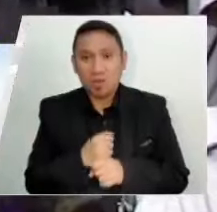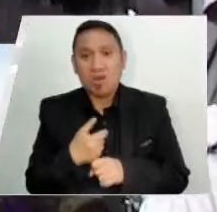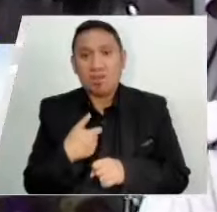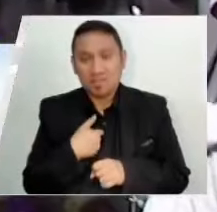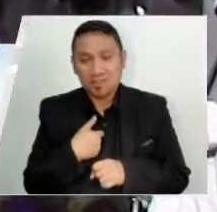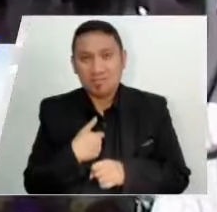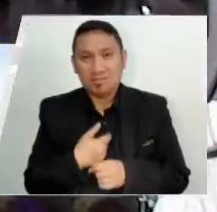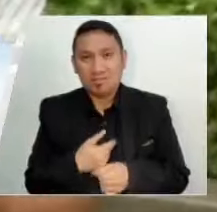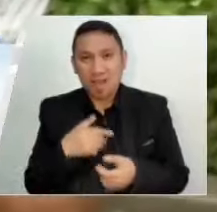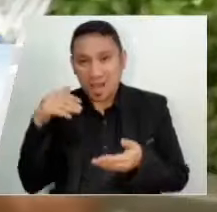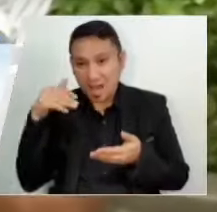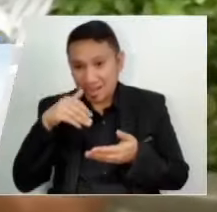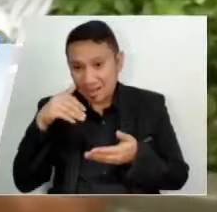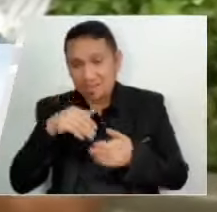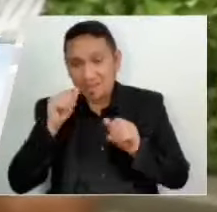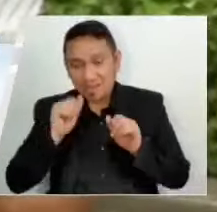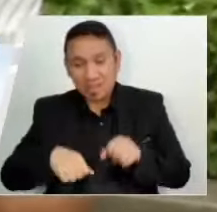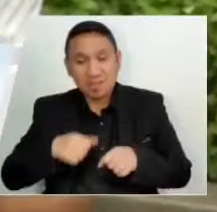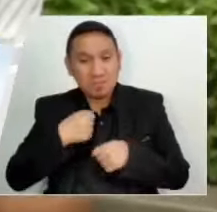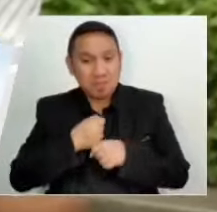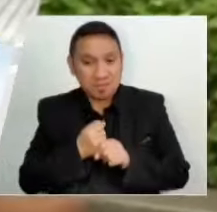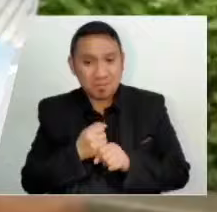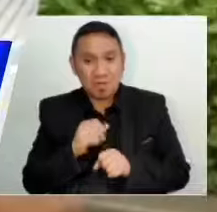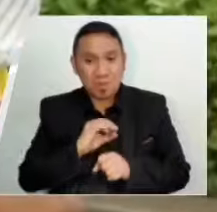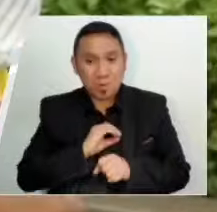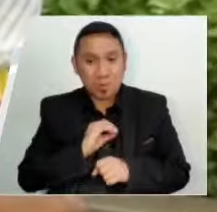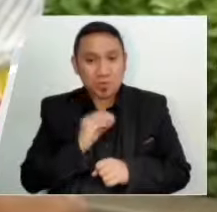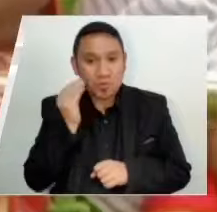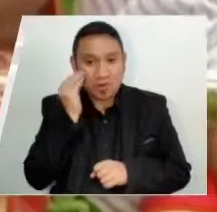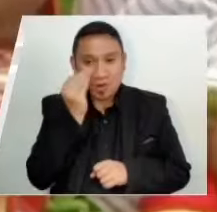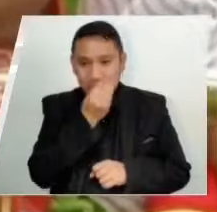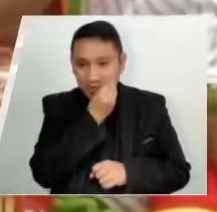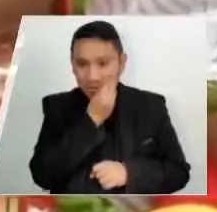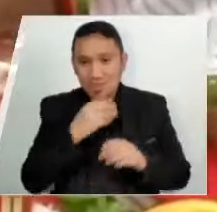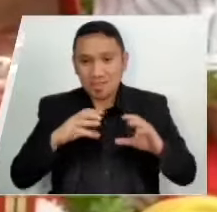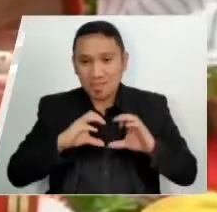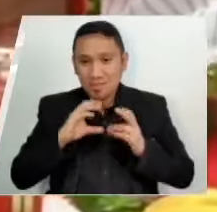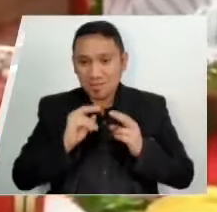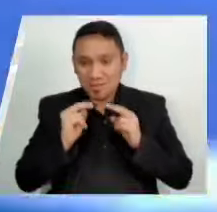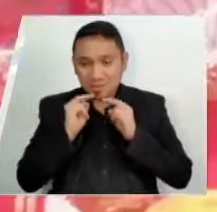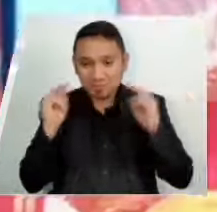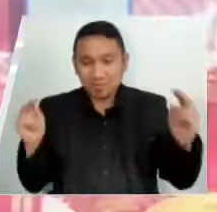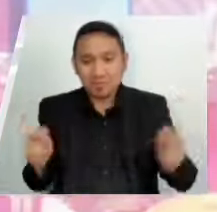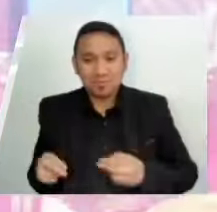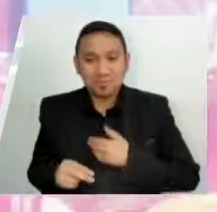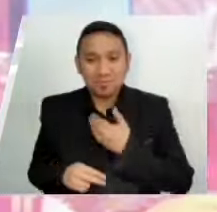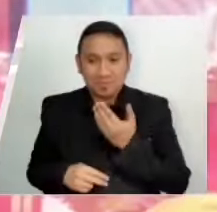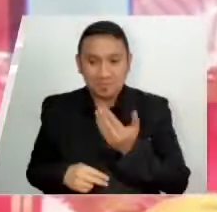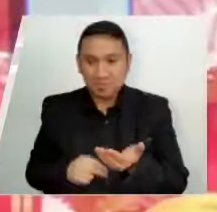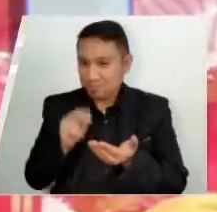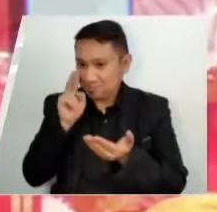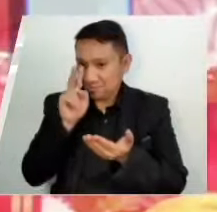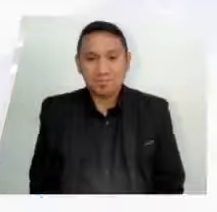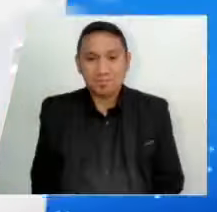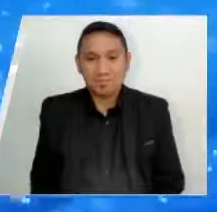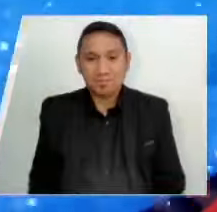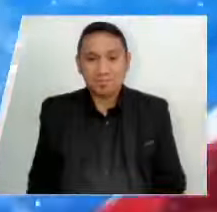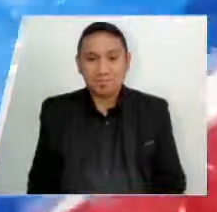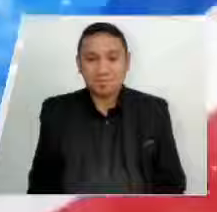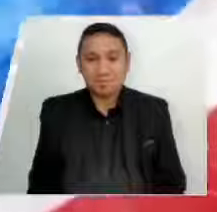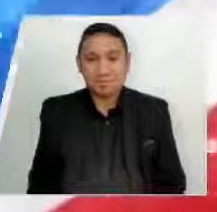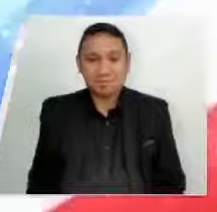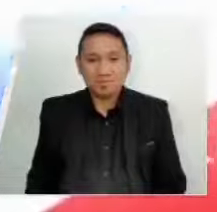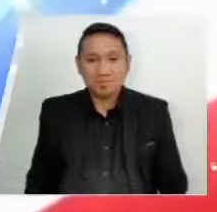para magawa ko po. Para sa GMA Integrated News, Mark Salazar, ang inyong saksi.